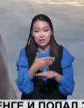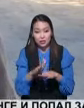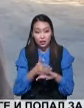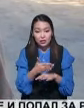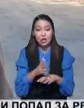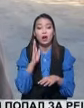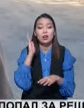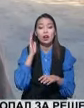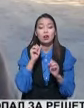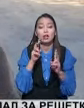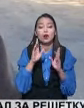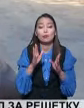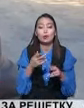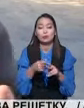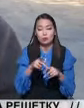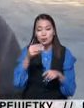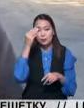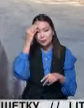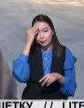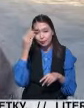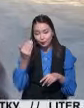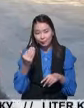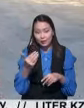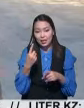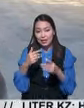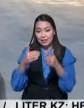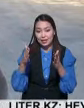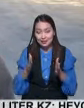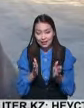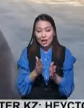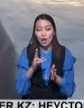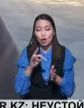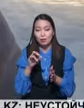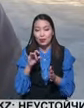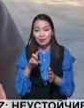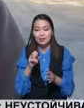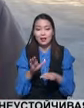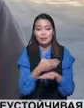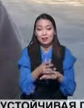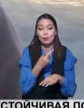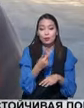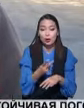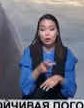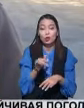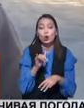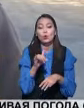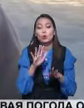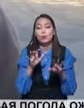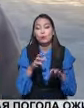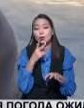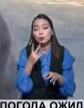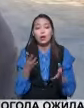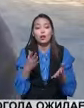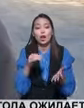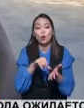будущее как будет выглядеть, представьте себе. Вот целый кооператив, если делить на 2, председатель куда будет смотреть, какую часть